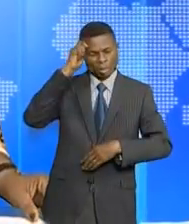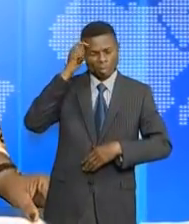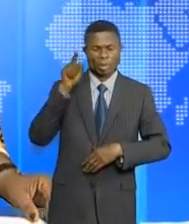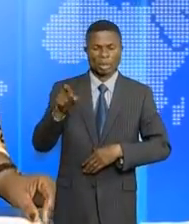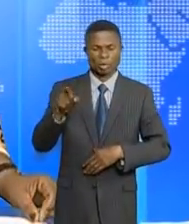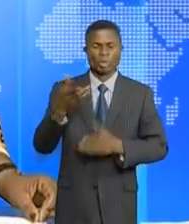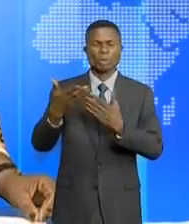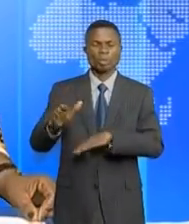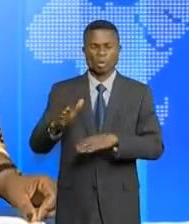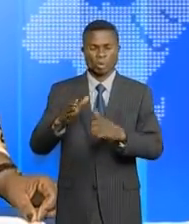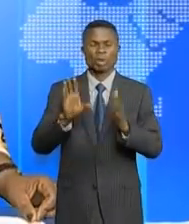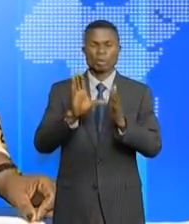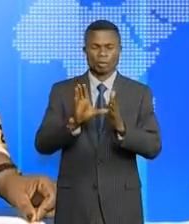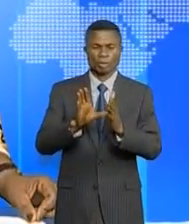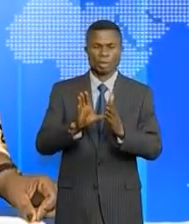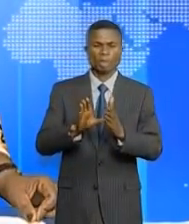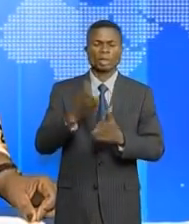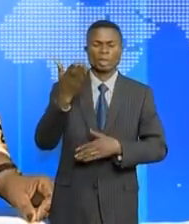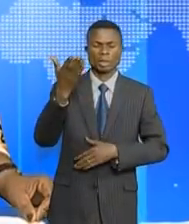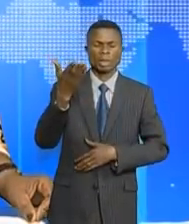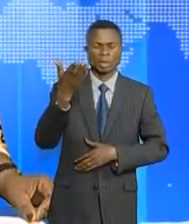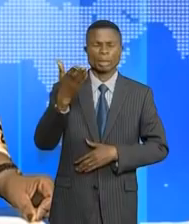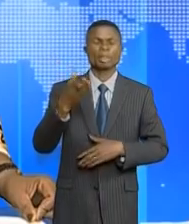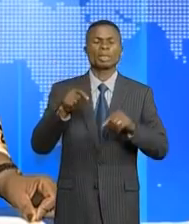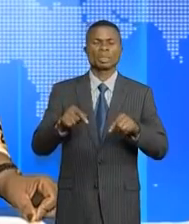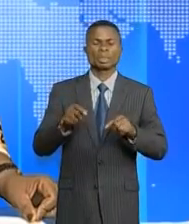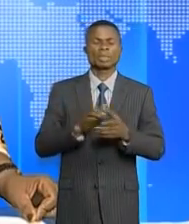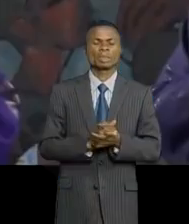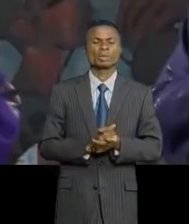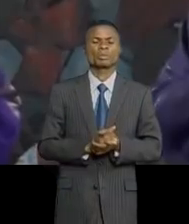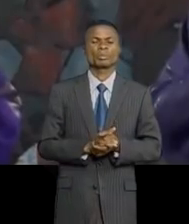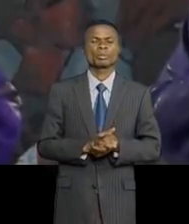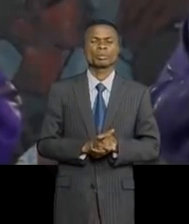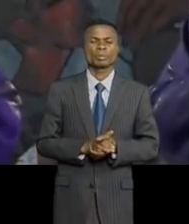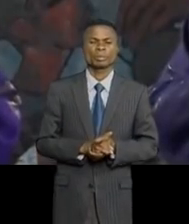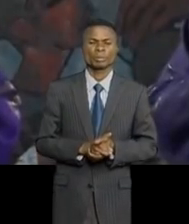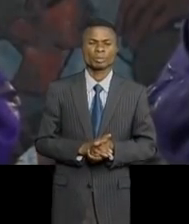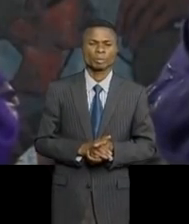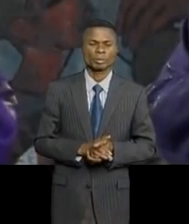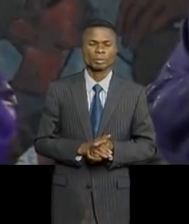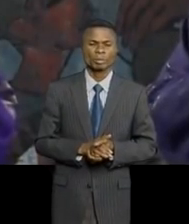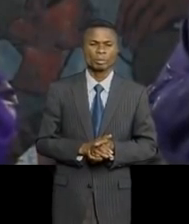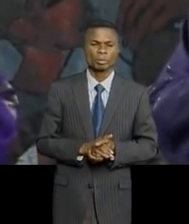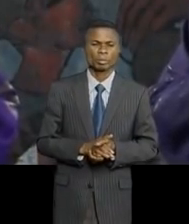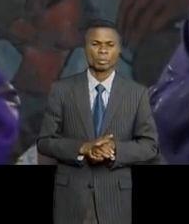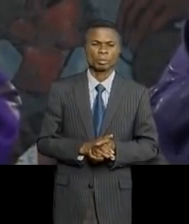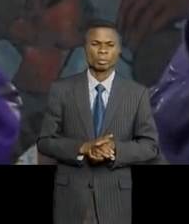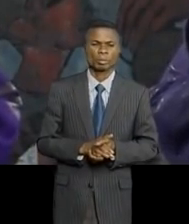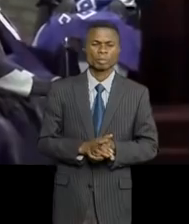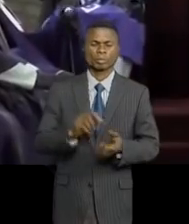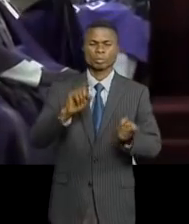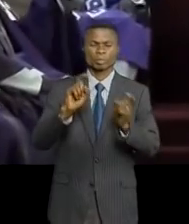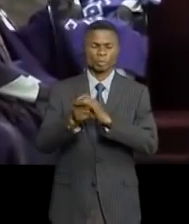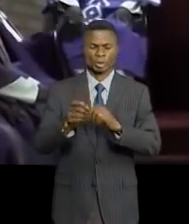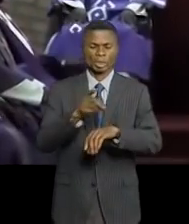en sa mémoire par le cardinal Fridolin Ambongo. Reportage. Avant le rapatriement de son corps vers son diocèse